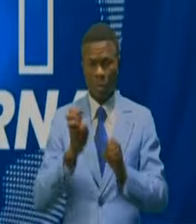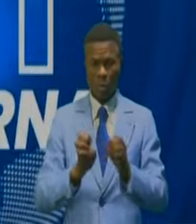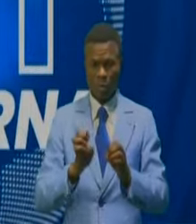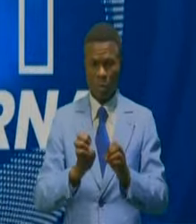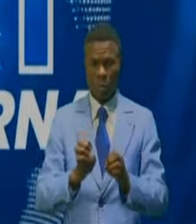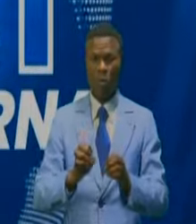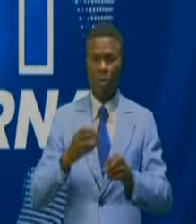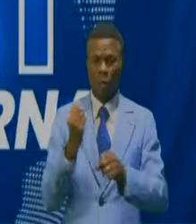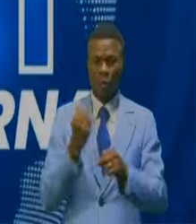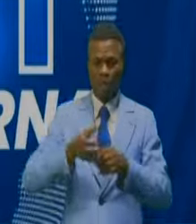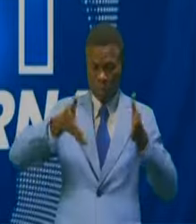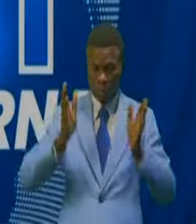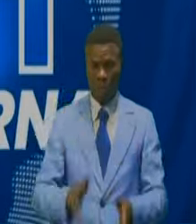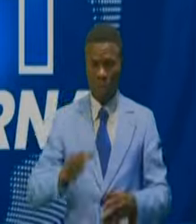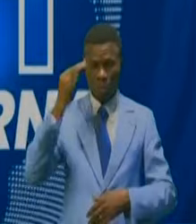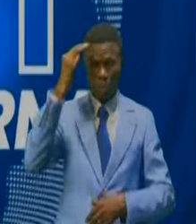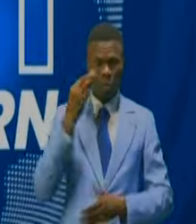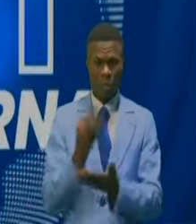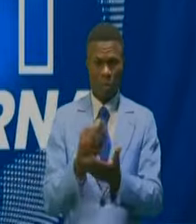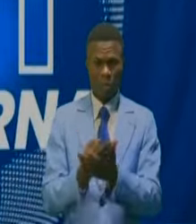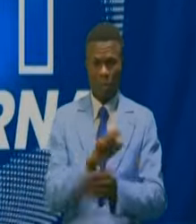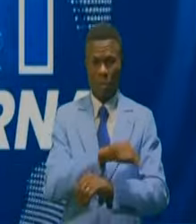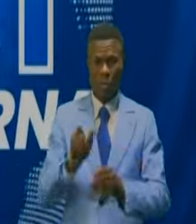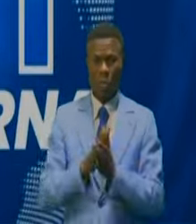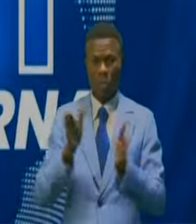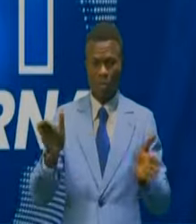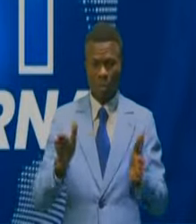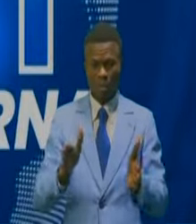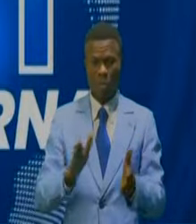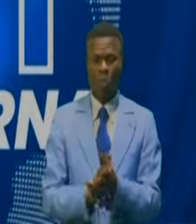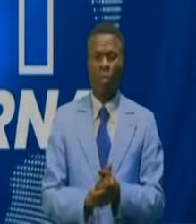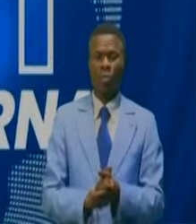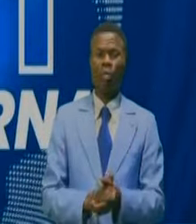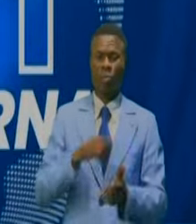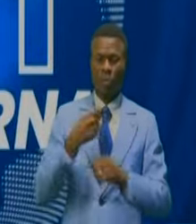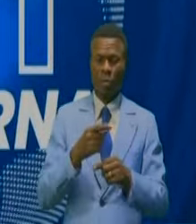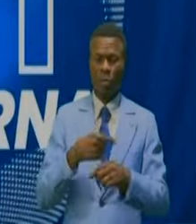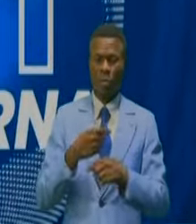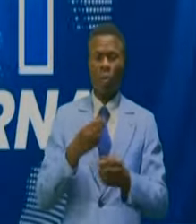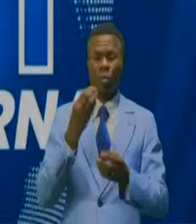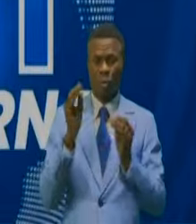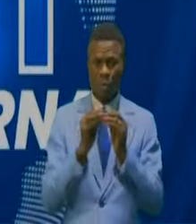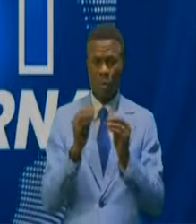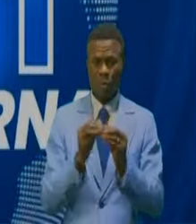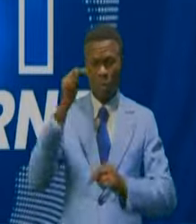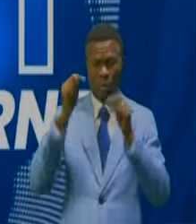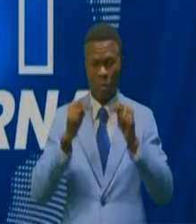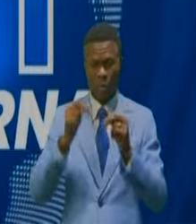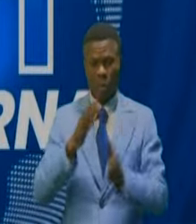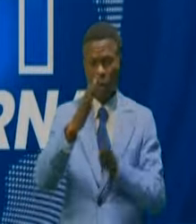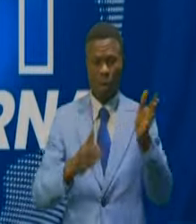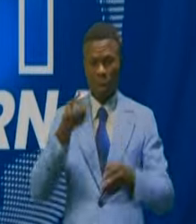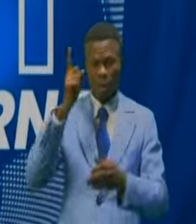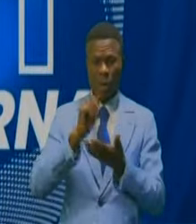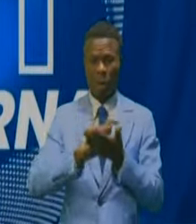des performances entre le ministère des Finances et la Direction générale des douanes et accises vient de passer en revue le niveau de recettes du